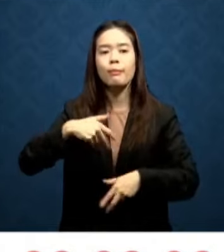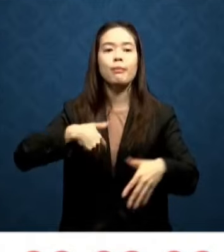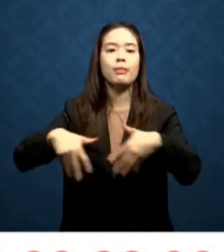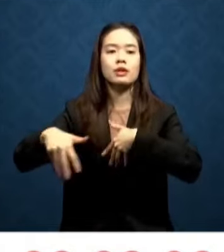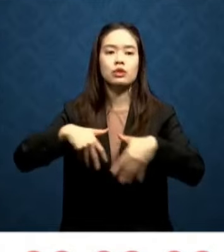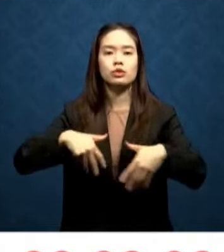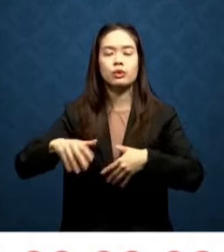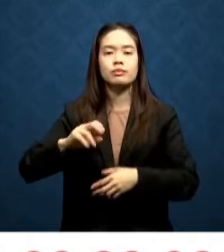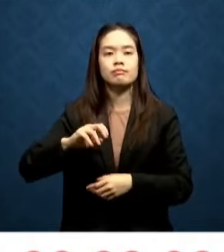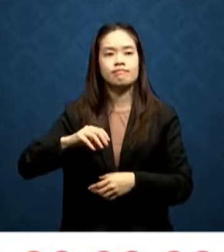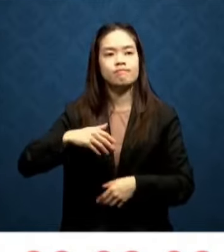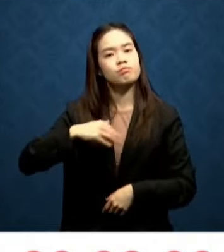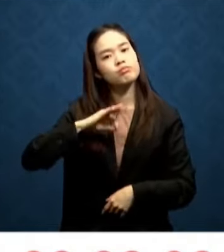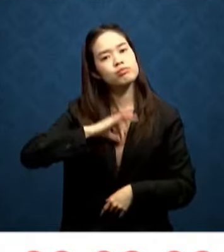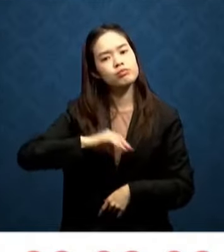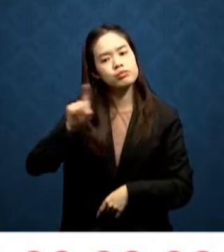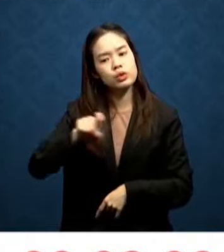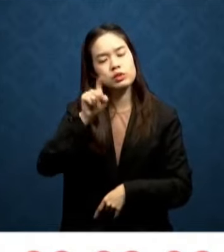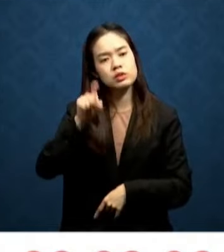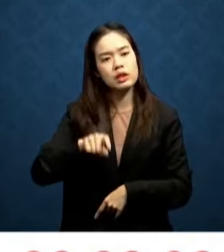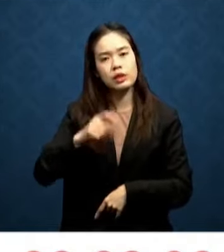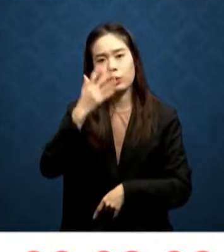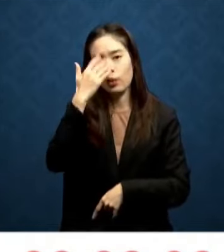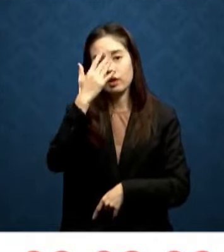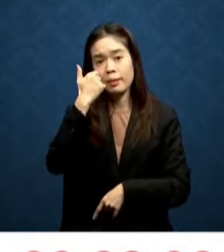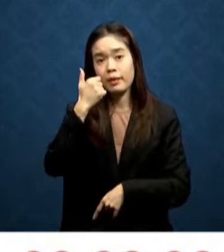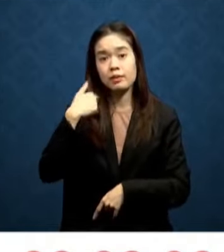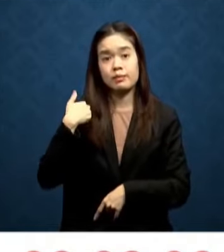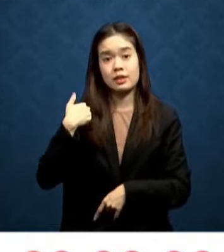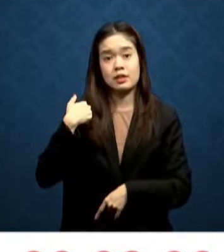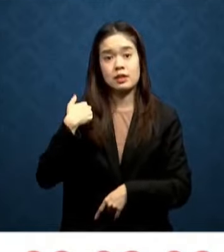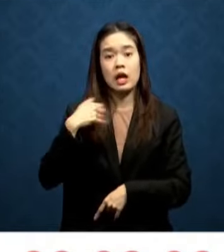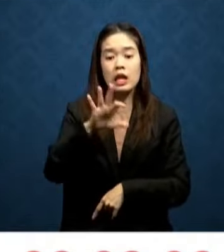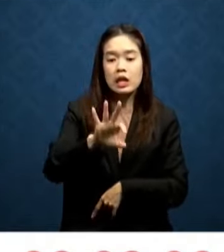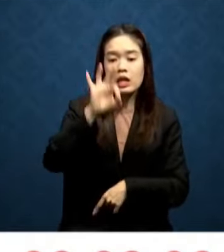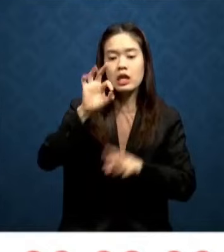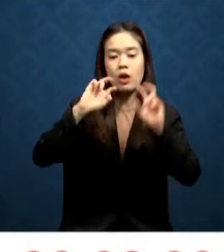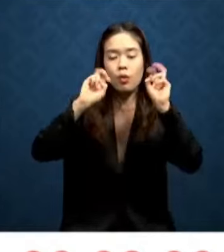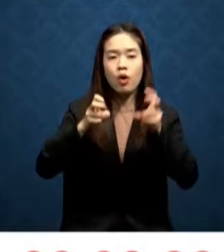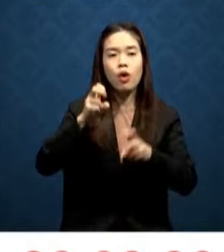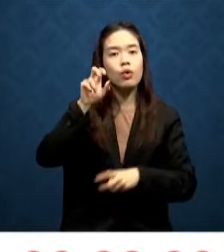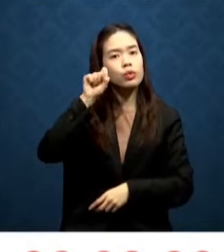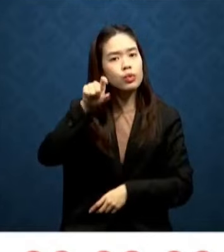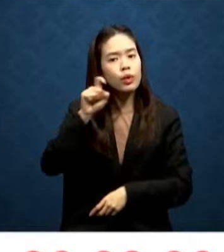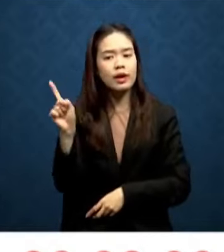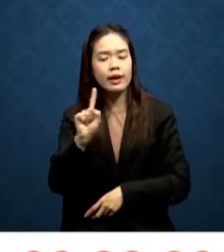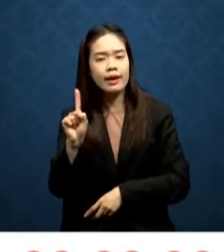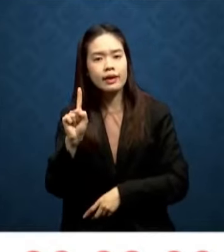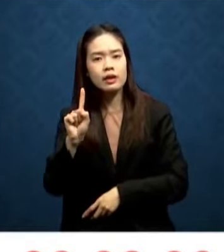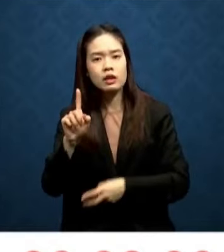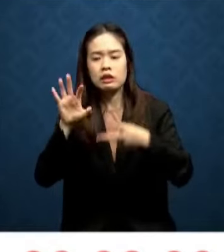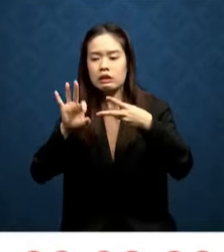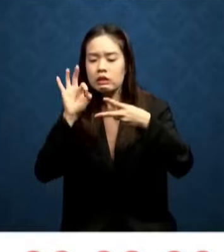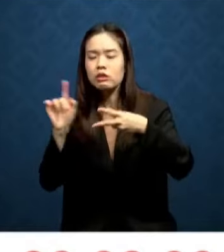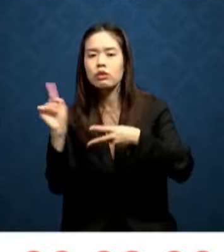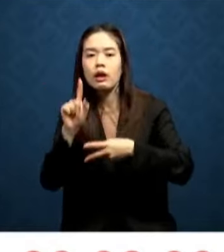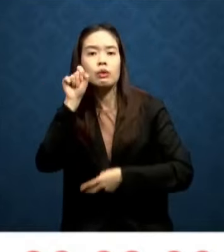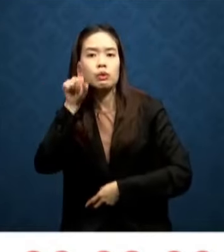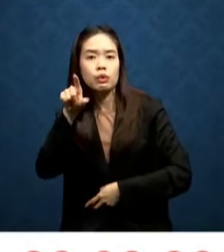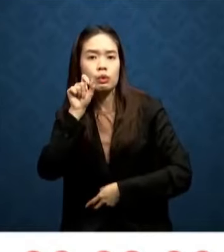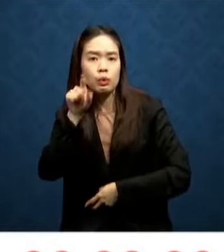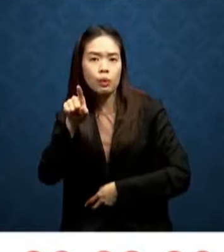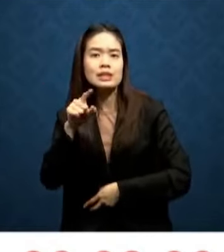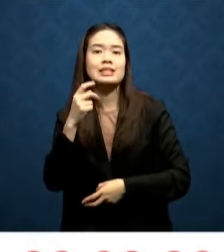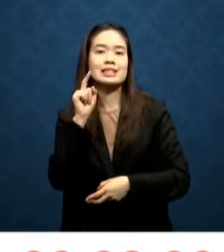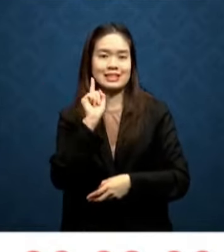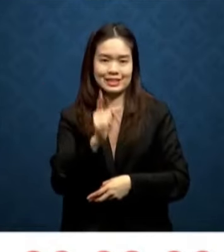เขาเดือดร้อนเนี่ยฮะเขาจะสงสัยมาได้ว่าเราเนี่ยเลือกว่าเรื่องใดเรื่องด่วนเลือกว่าเรื่องใดเรื่องไม่ด่วนเราก็ให้ด่วนหมดเลยนะฮะก็ได้นะ